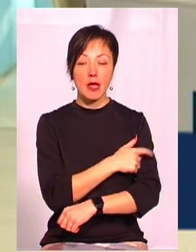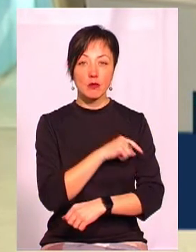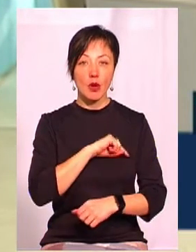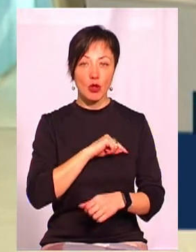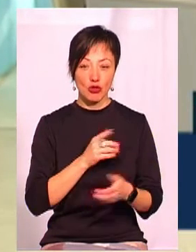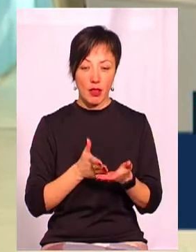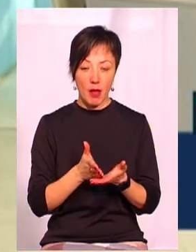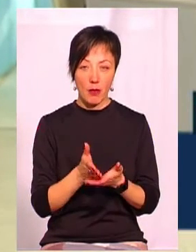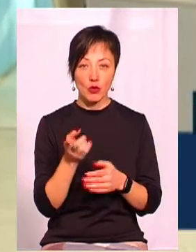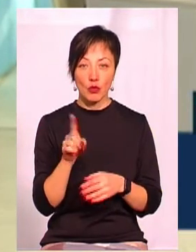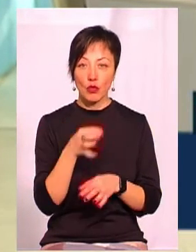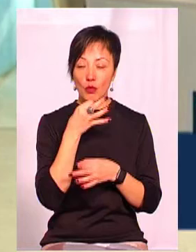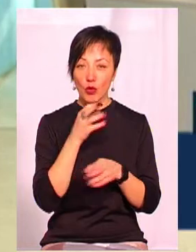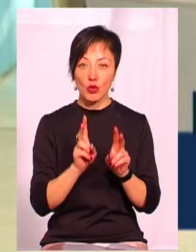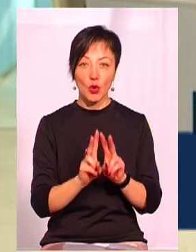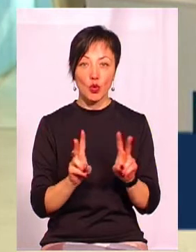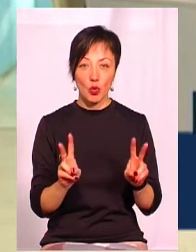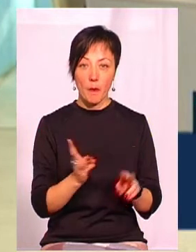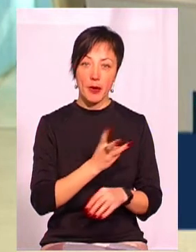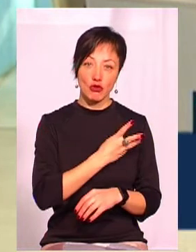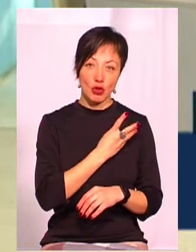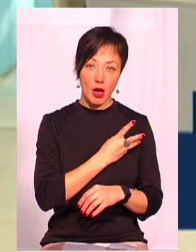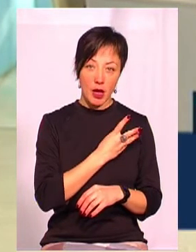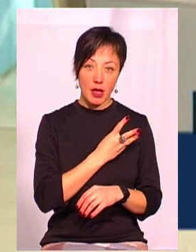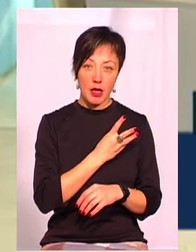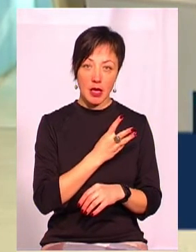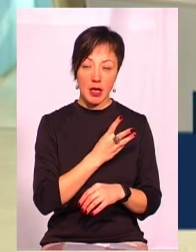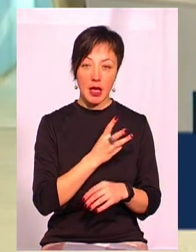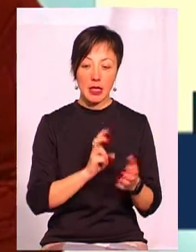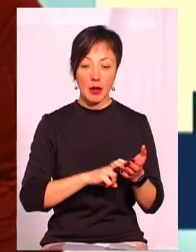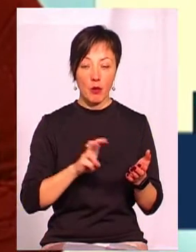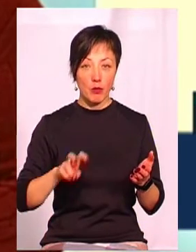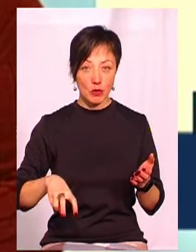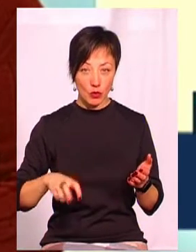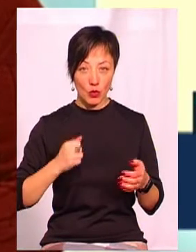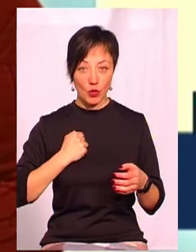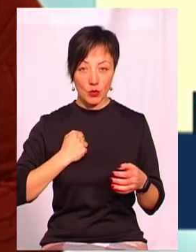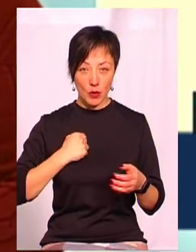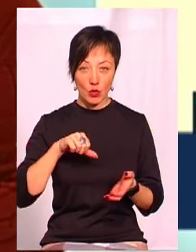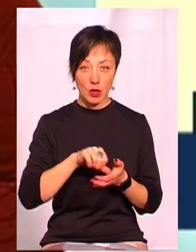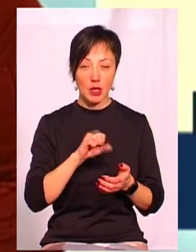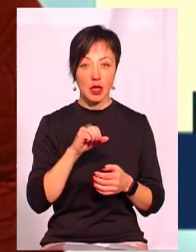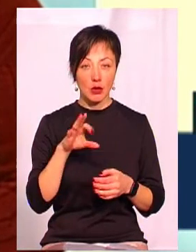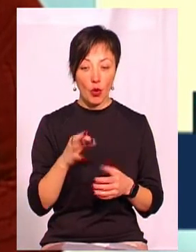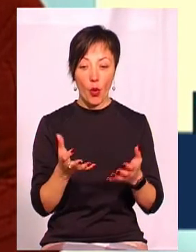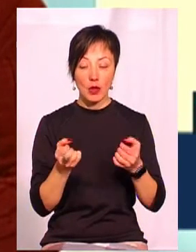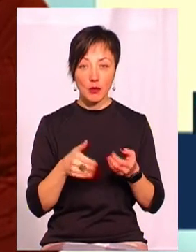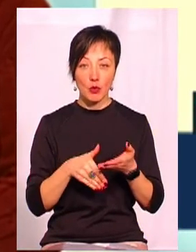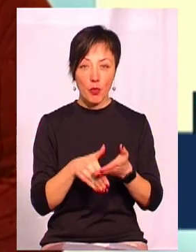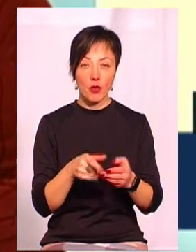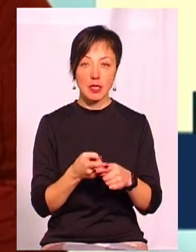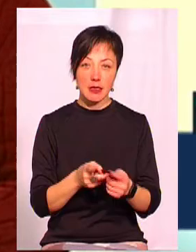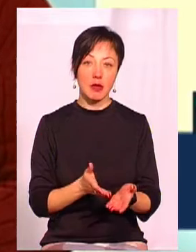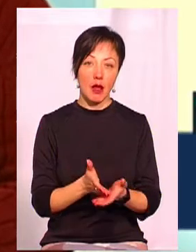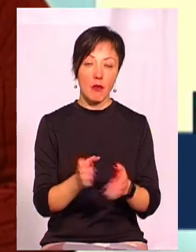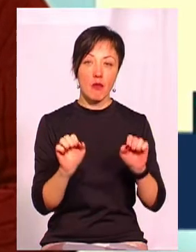медико-психологічний напрямок. Тому будь-хто, хто бажає із демобілізованих учасників АТО отримати допомогу за цим